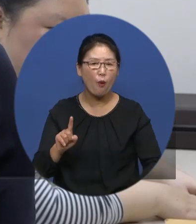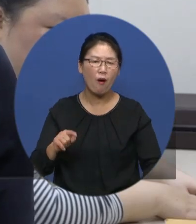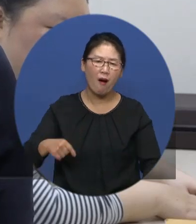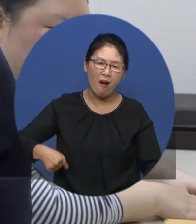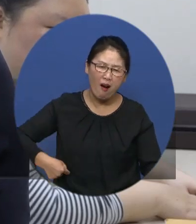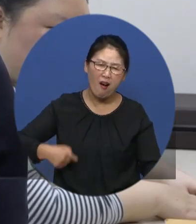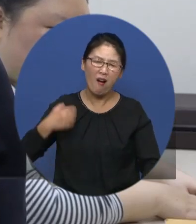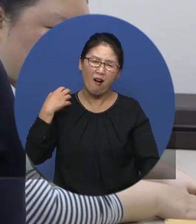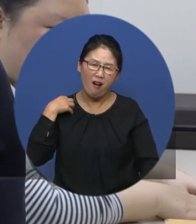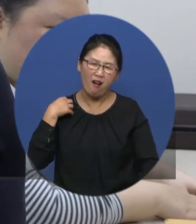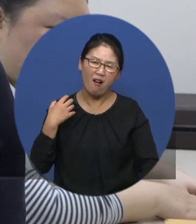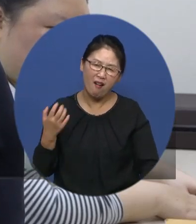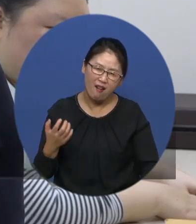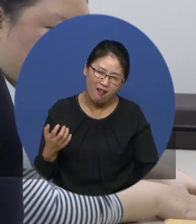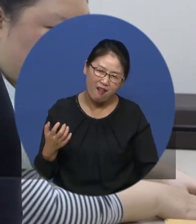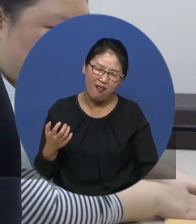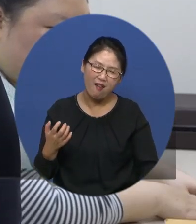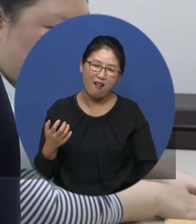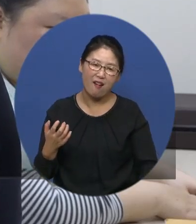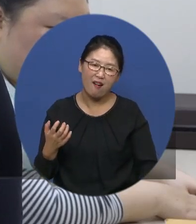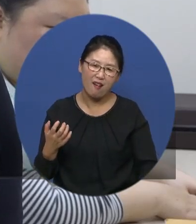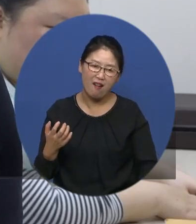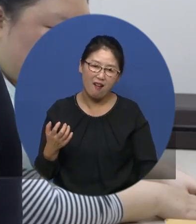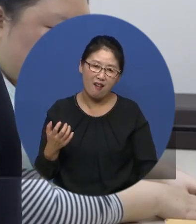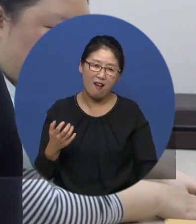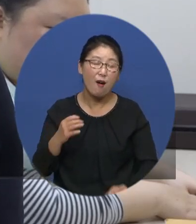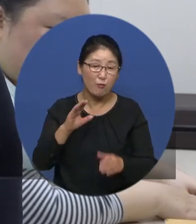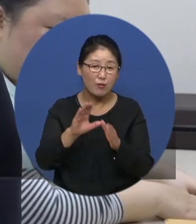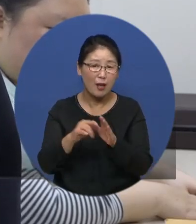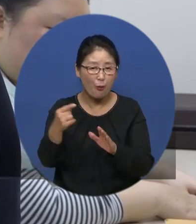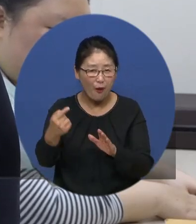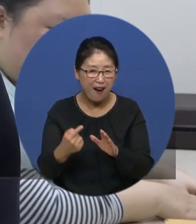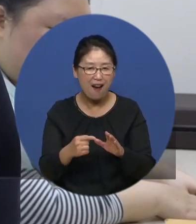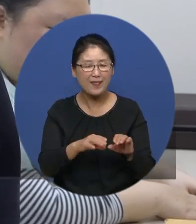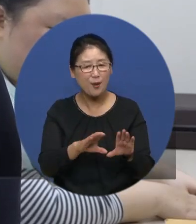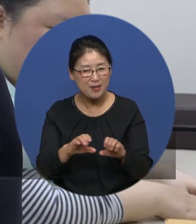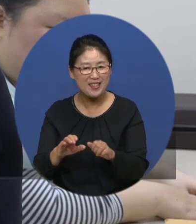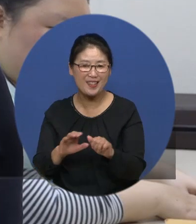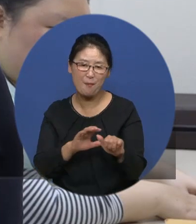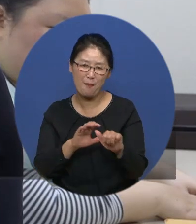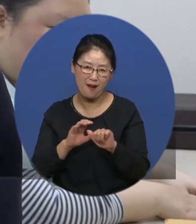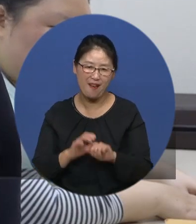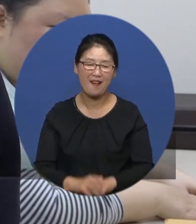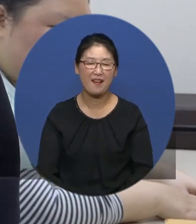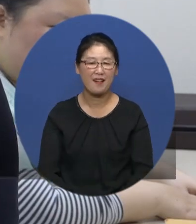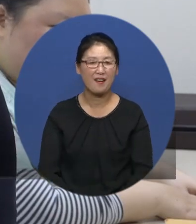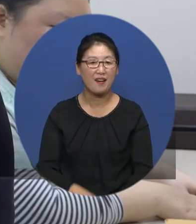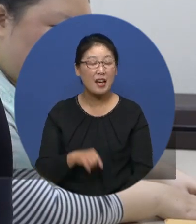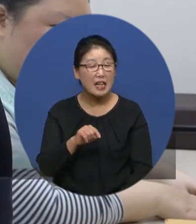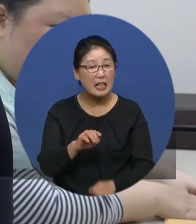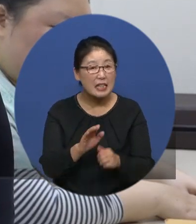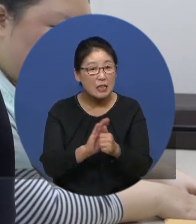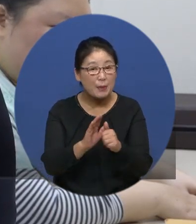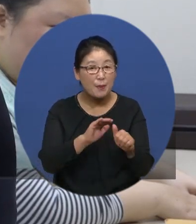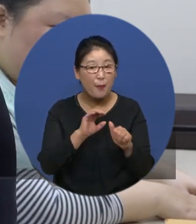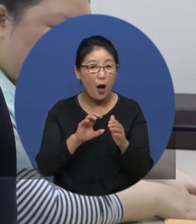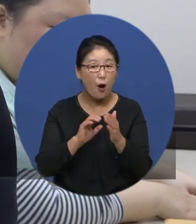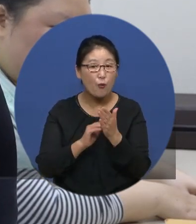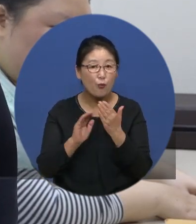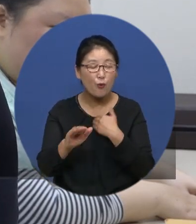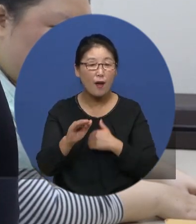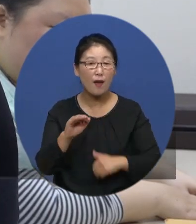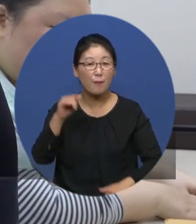허리나 어깨가 조금 아플 때 와가지고 받고 있습니다. 이용하시고 나서 만족도는